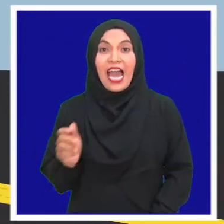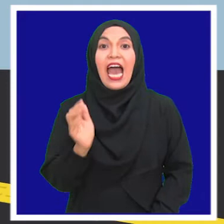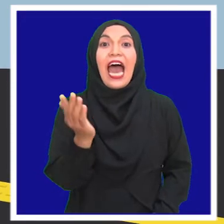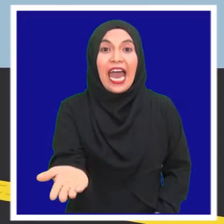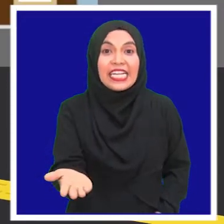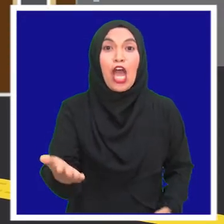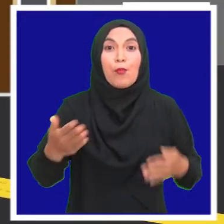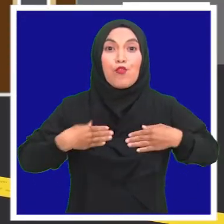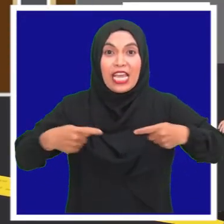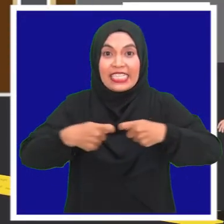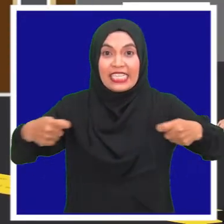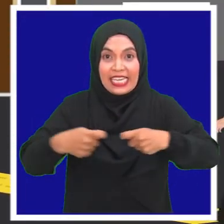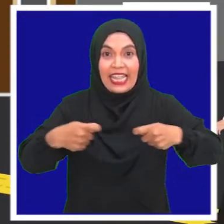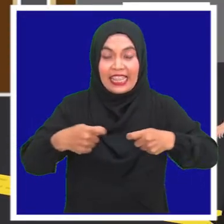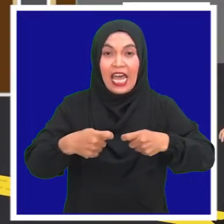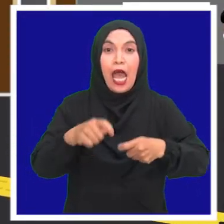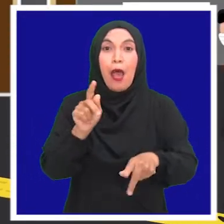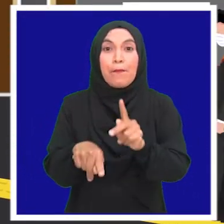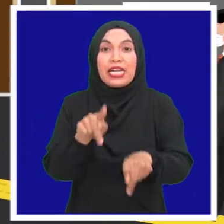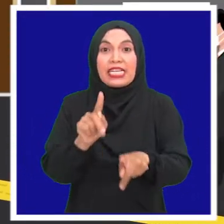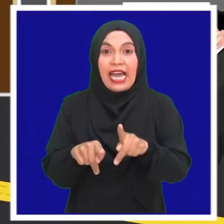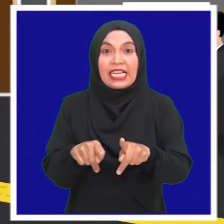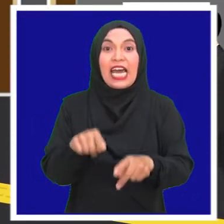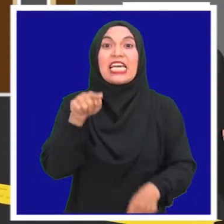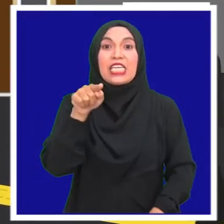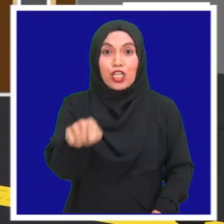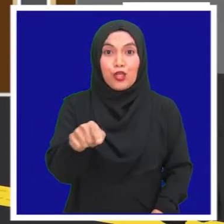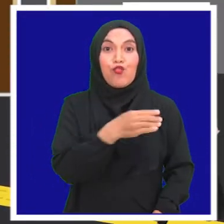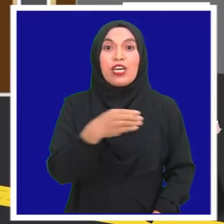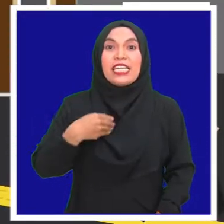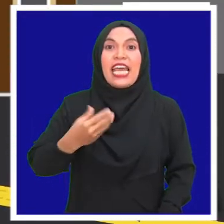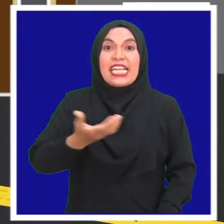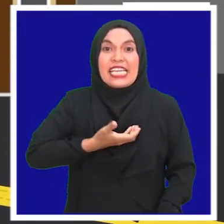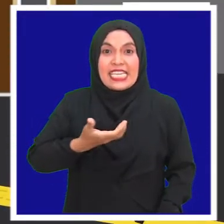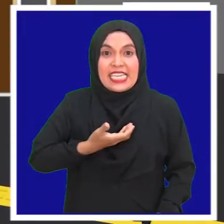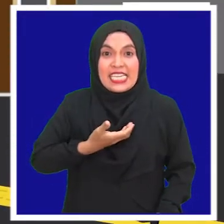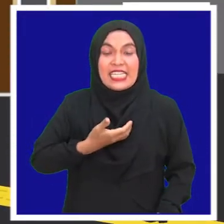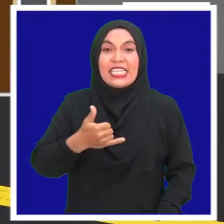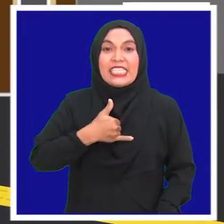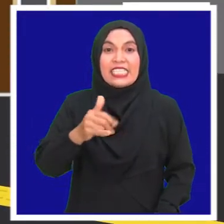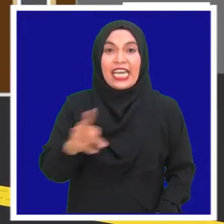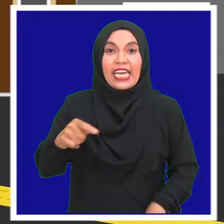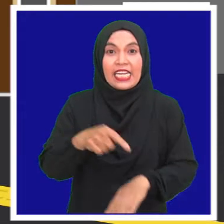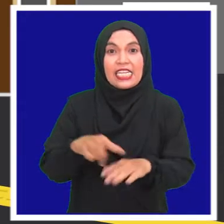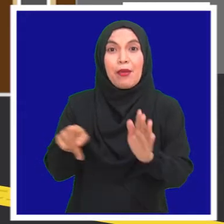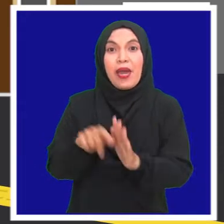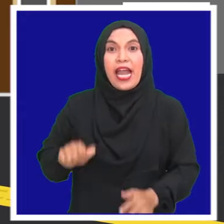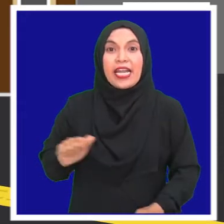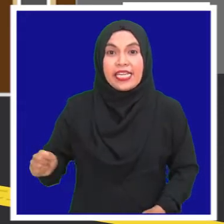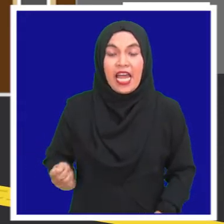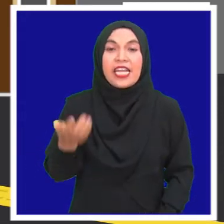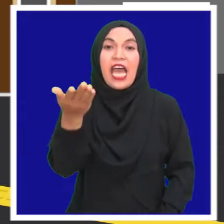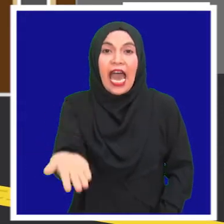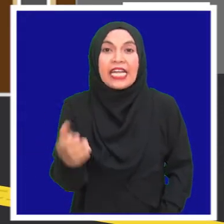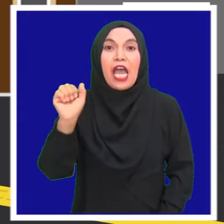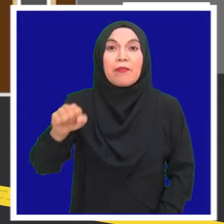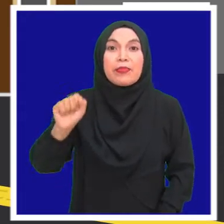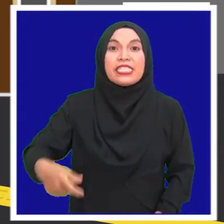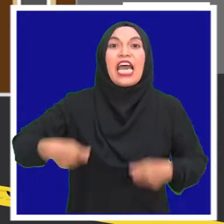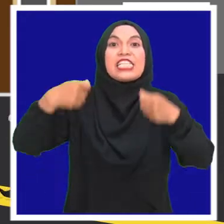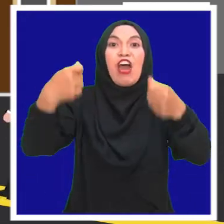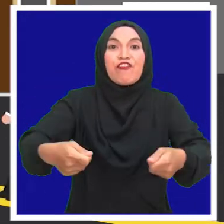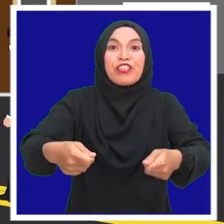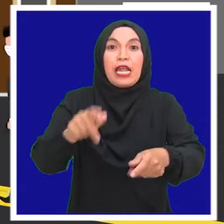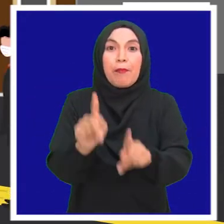Apakah Anda punya sengketa terkait jenis perkara tersebut dan ingin menyelesaikannya di pengadilan? Anda dapat